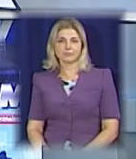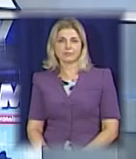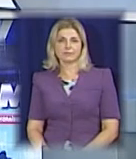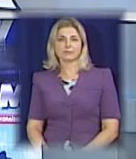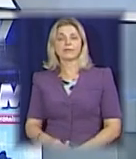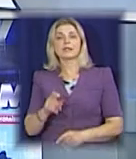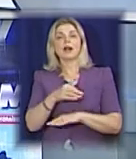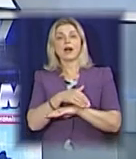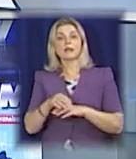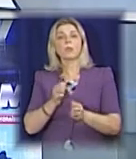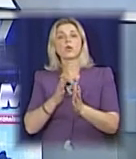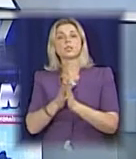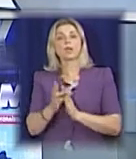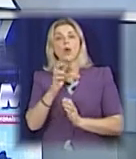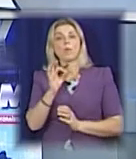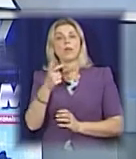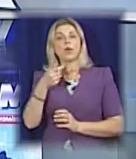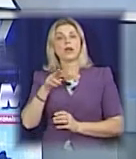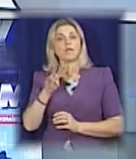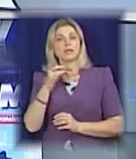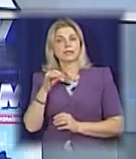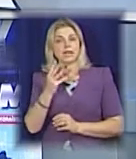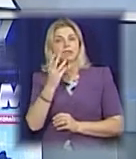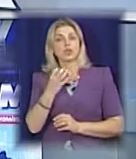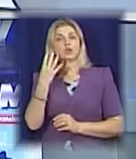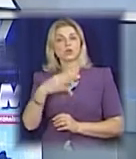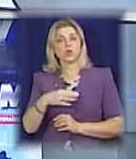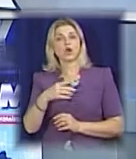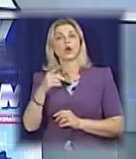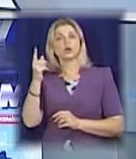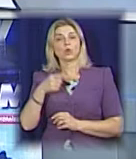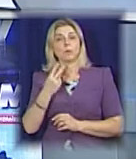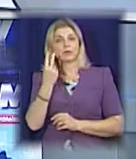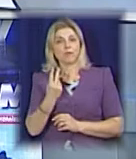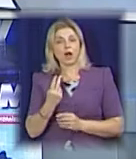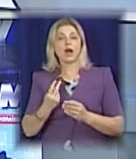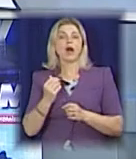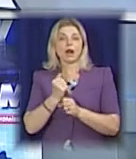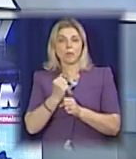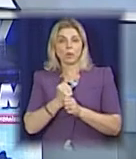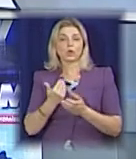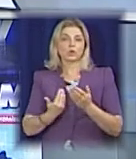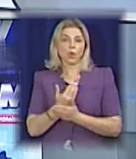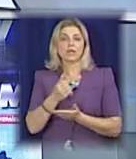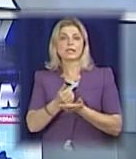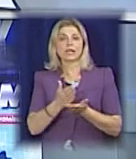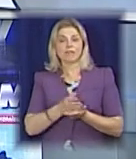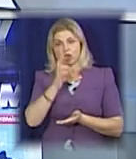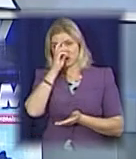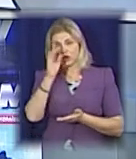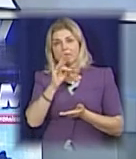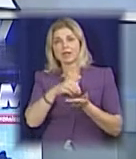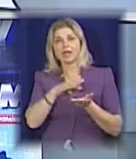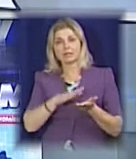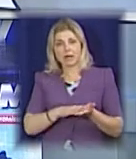За адресою проспект Богоявленський, 340/2, стартував новий сервіс державної реєстрації актів цивільного